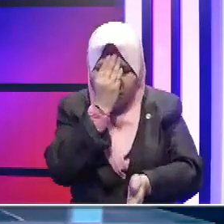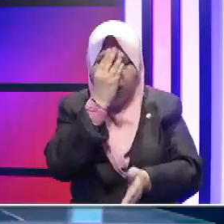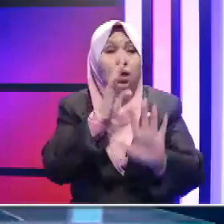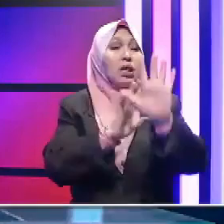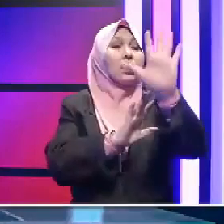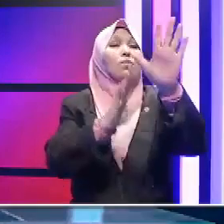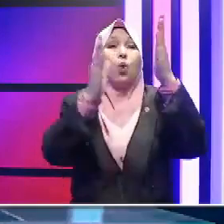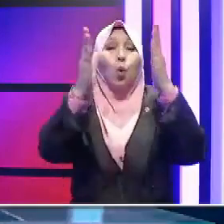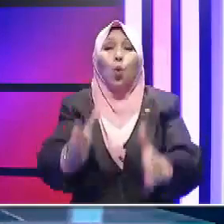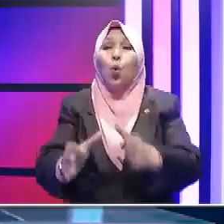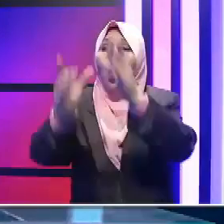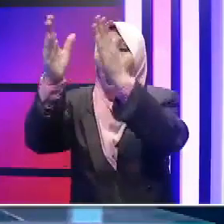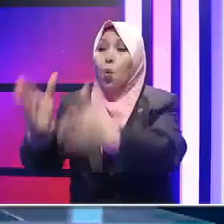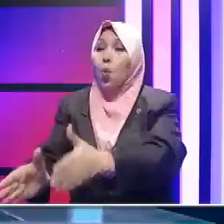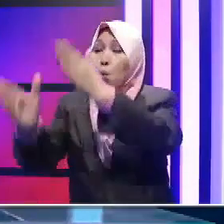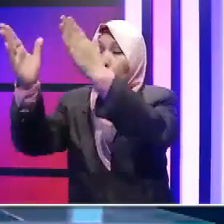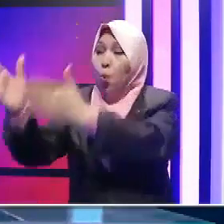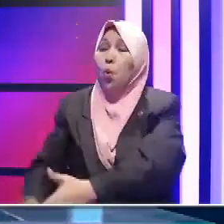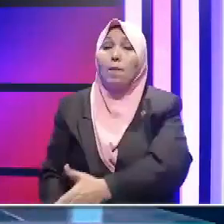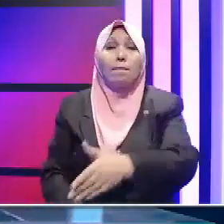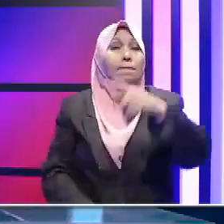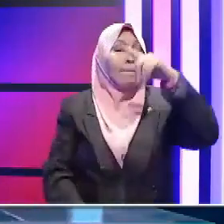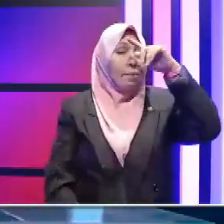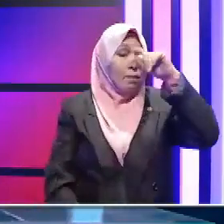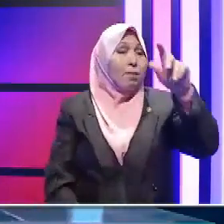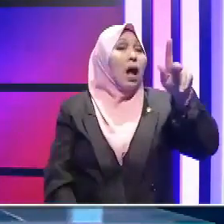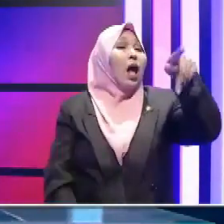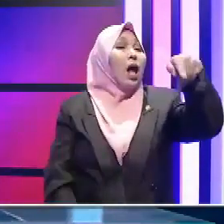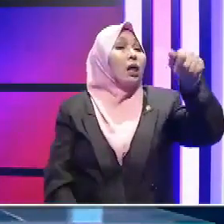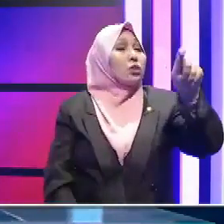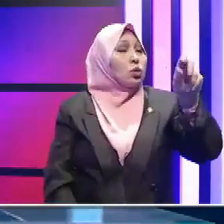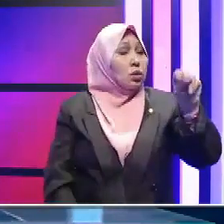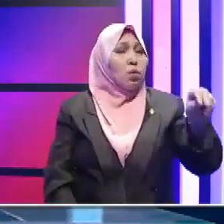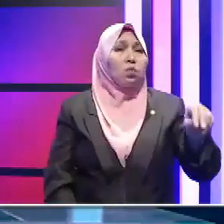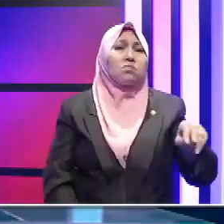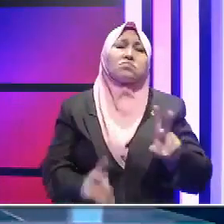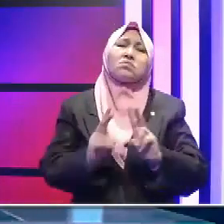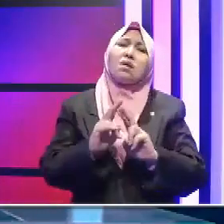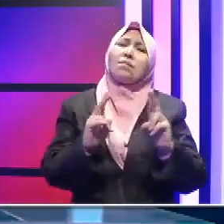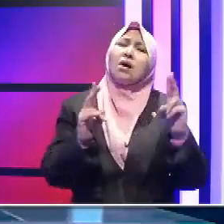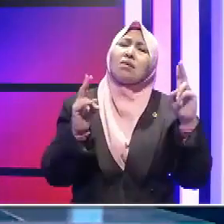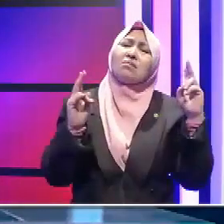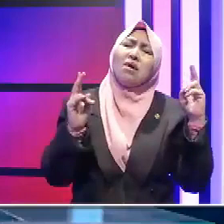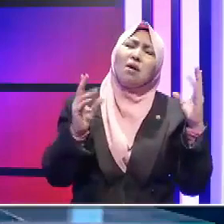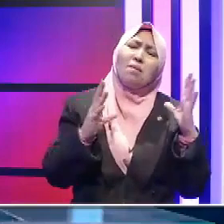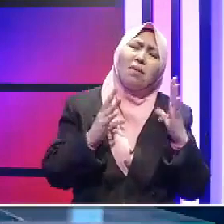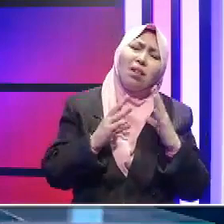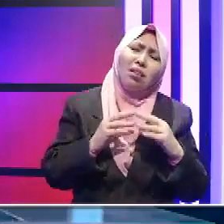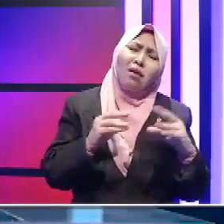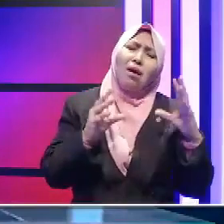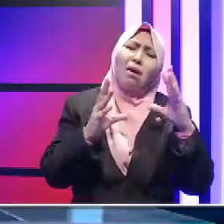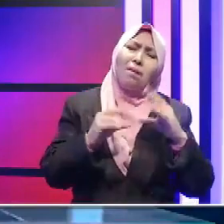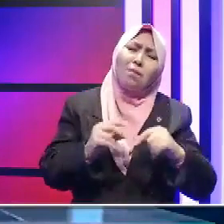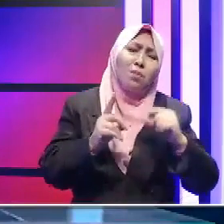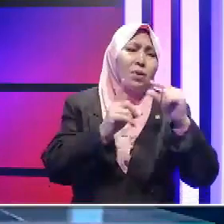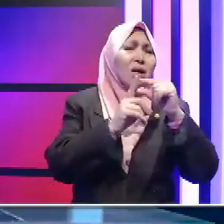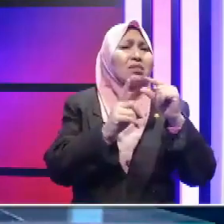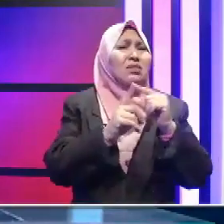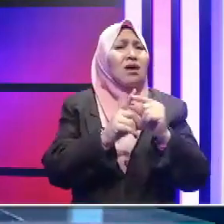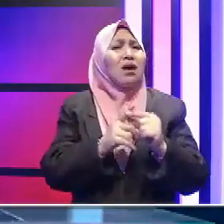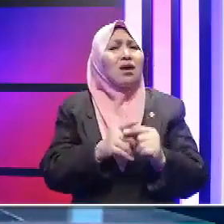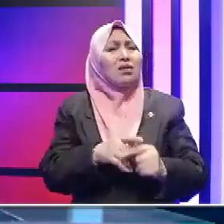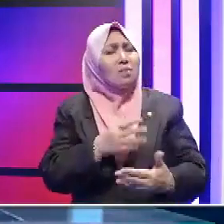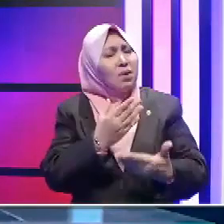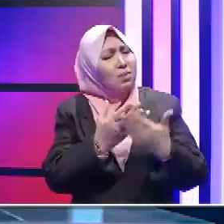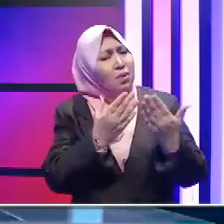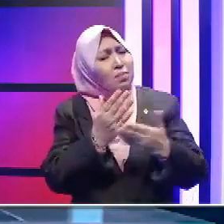tersebut jadi Nabi Nuh dalam dakwah Baginda Subhanallah hanya duna perkataan Baginda sangat prinsip Baginda